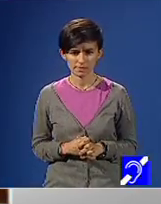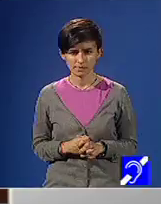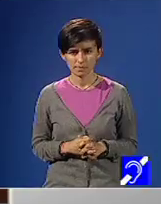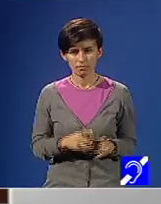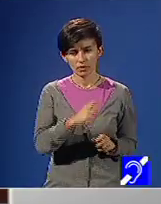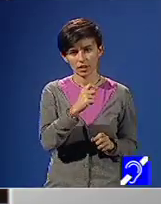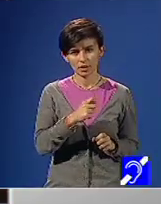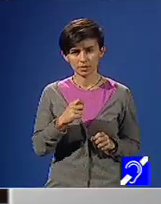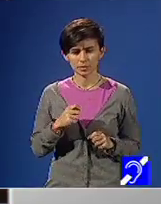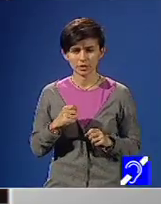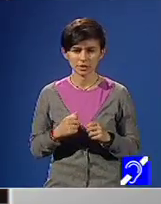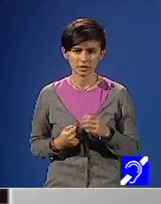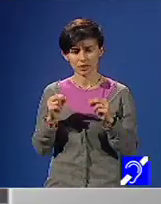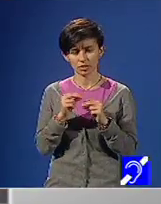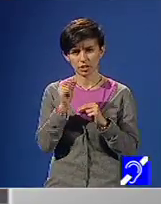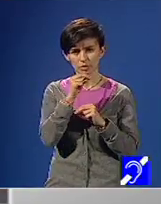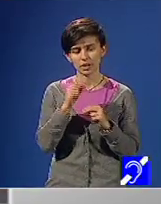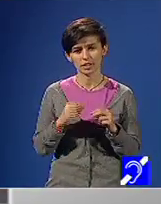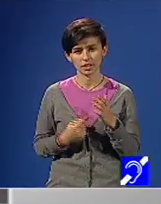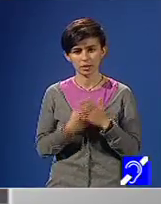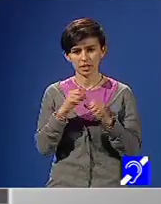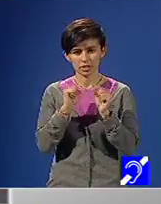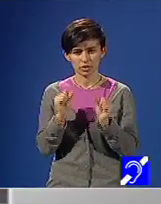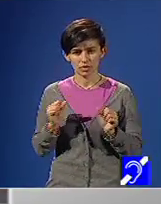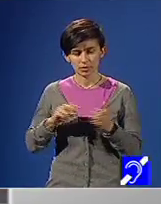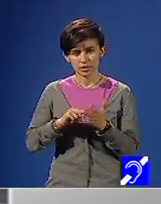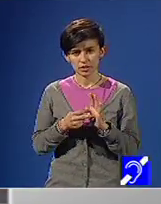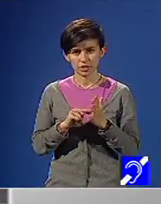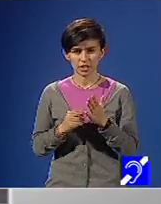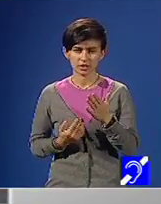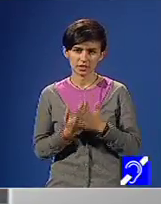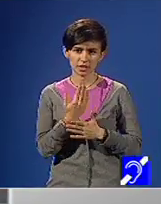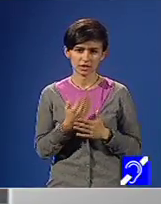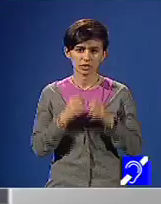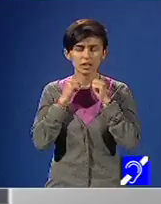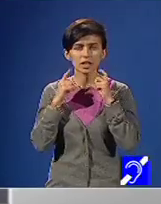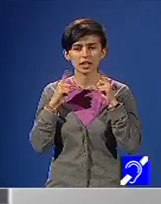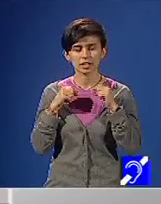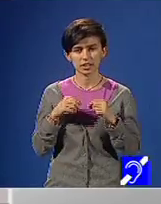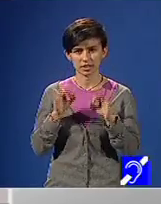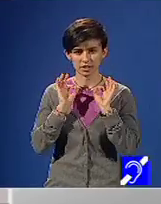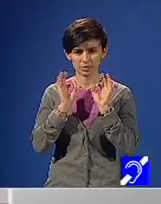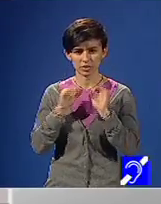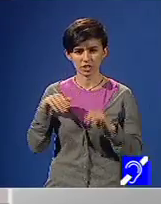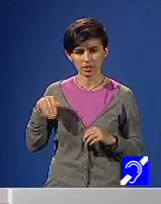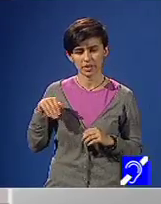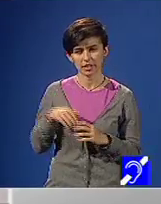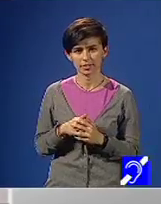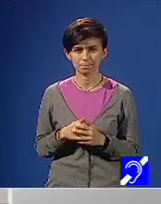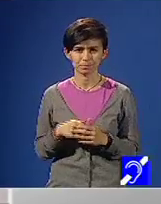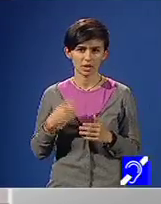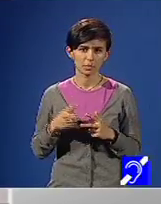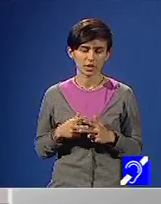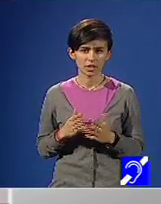Proiectul a luat amploare, conturându-se într-o nouă formă de organizare și anume Grădinița Specială Malteză. Ulterior, Serviciul de